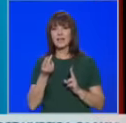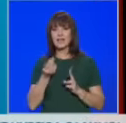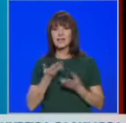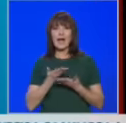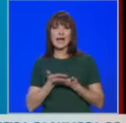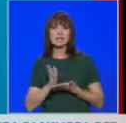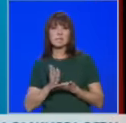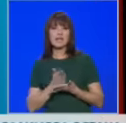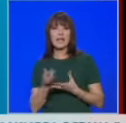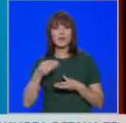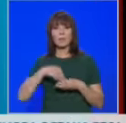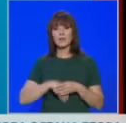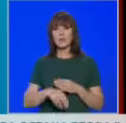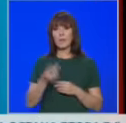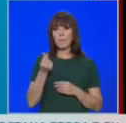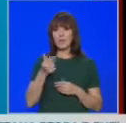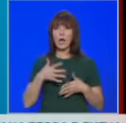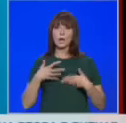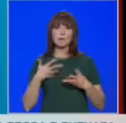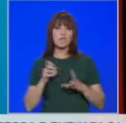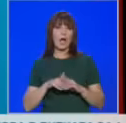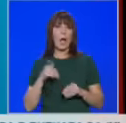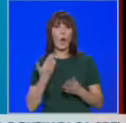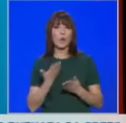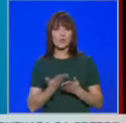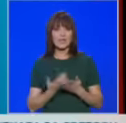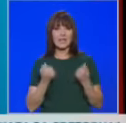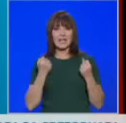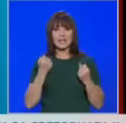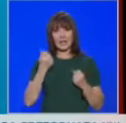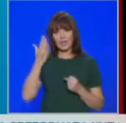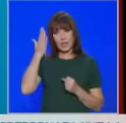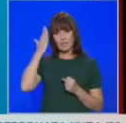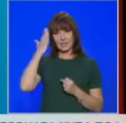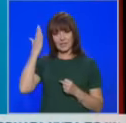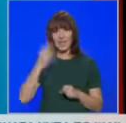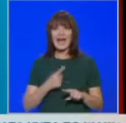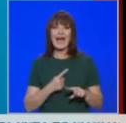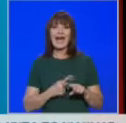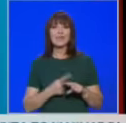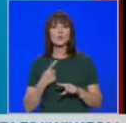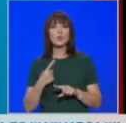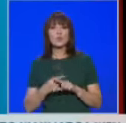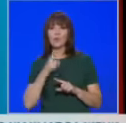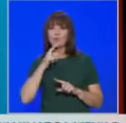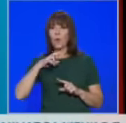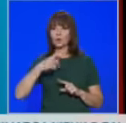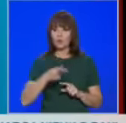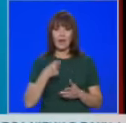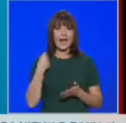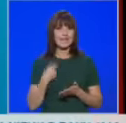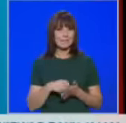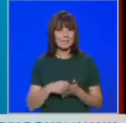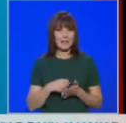милиона лева за възнаграждения и поискаха оставката на здравния министър и на премиера. Министър Христо Хинков им отговори, че заплатите